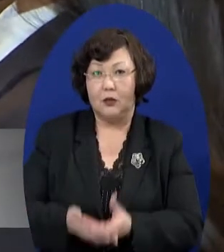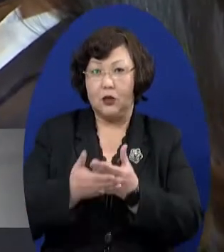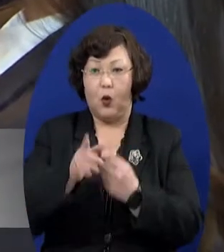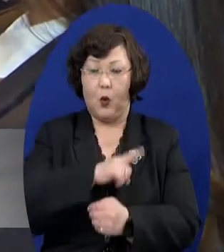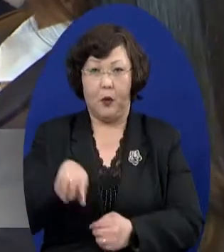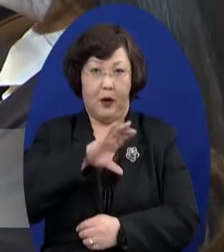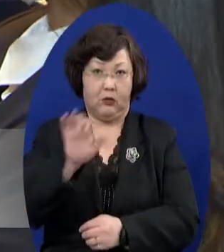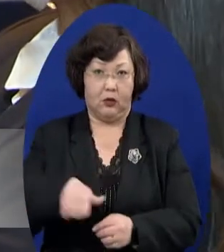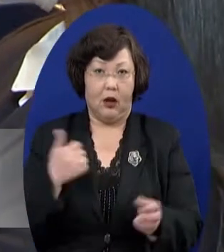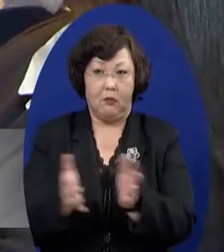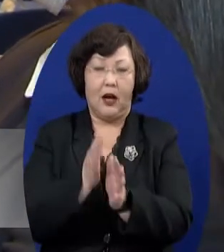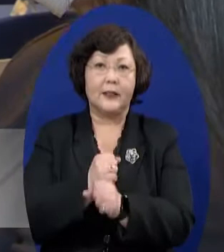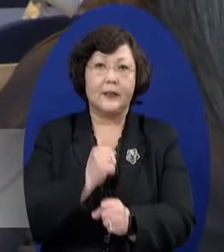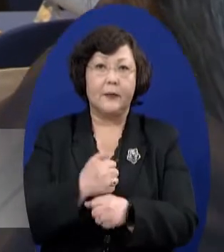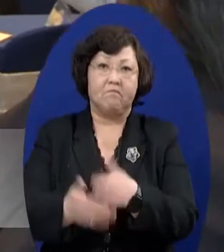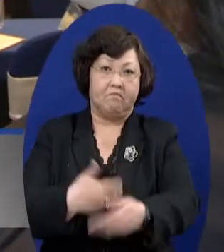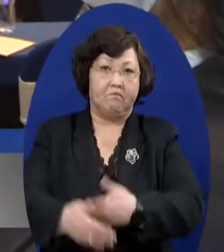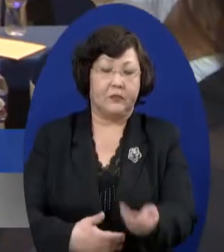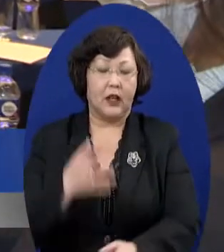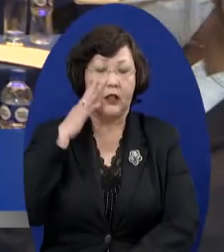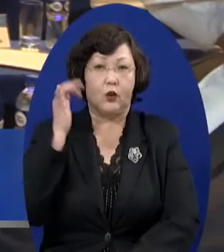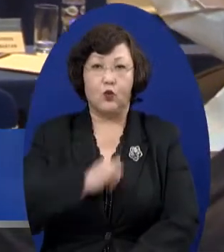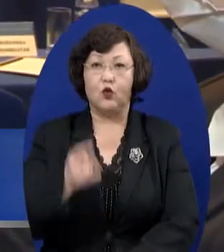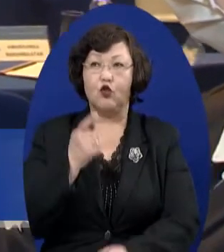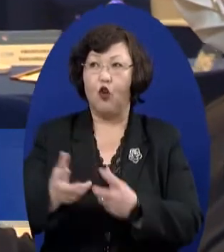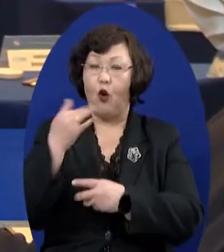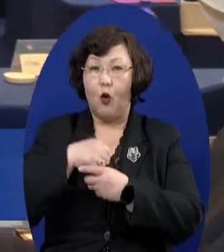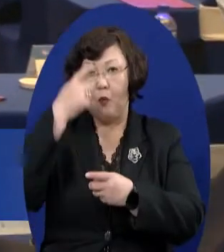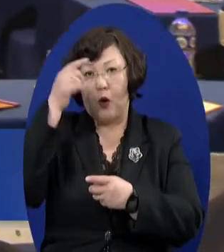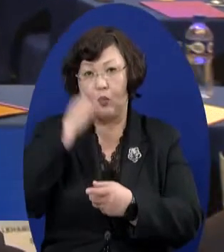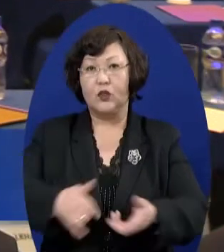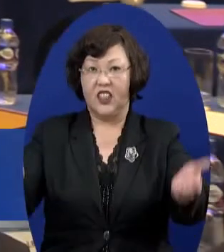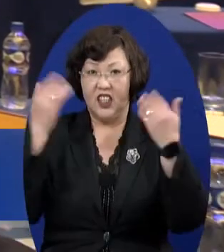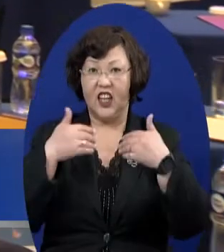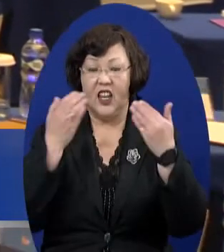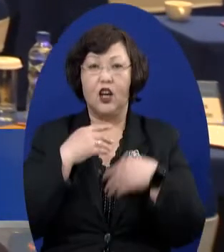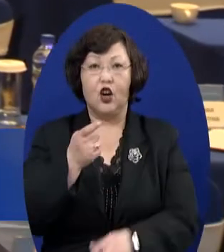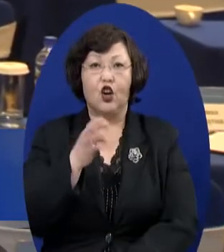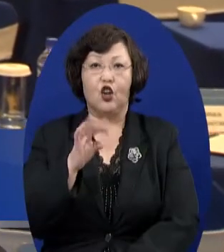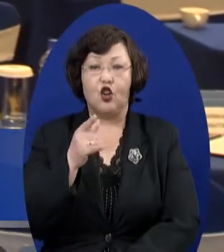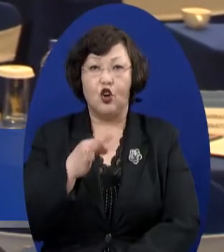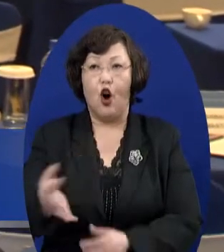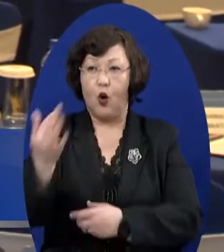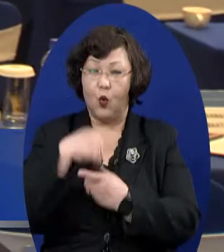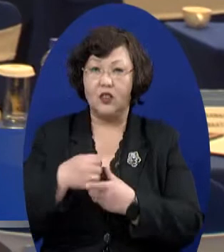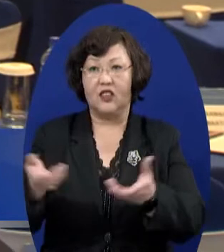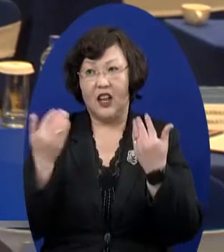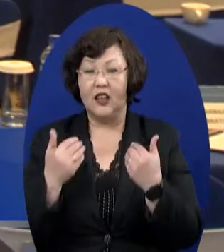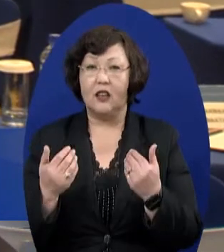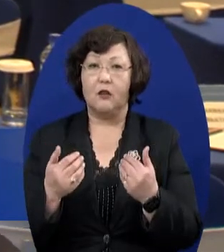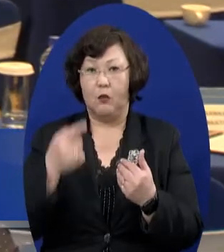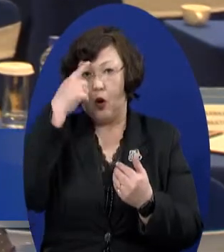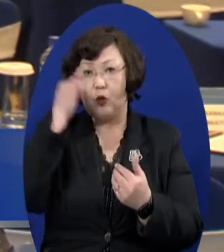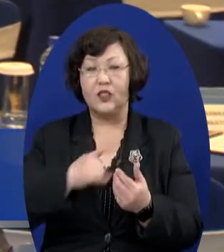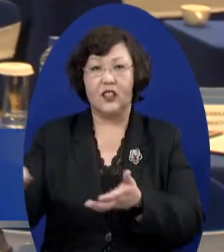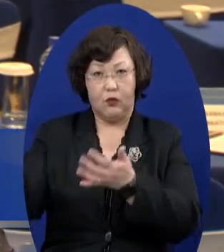өчтөр мэдээлснээр бол бас гадаадын хөрөнгө оруулагчдыг бол урайлж тийм ээ Монголд ирж хөрөнгө оруулаач ээ. За тэгээд бас ирж айлчлаач ээ гэдэг бас мэдээлэл өчтөр